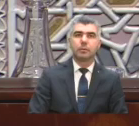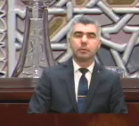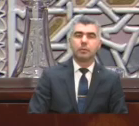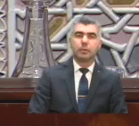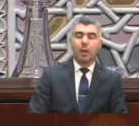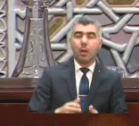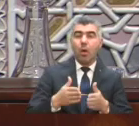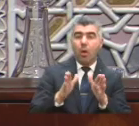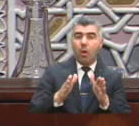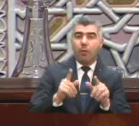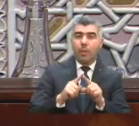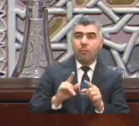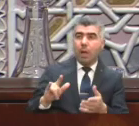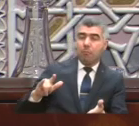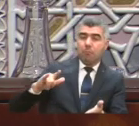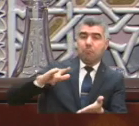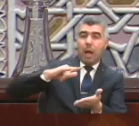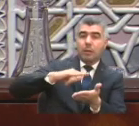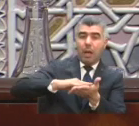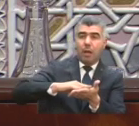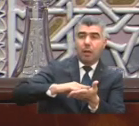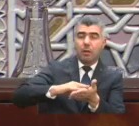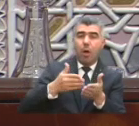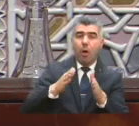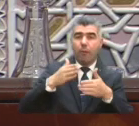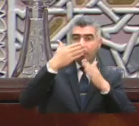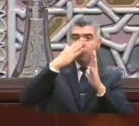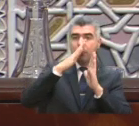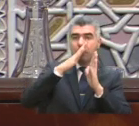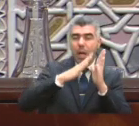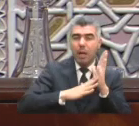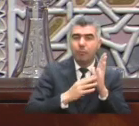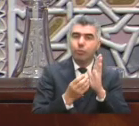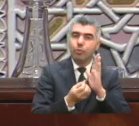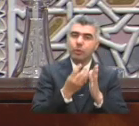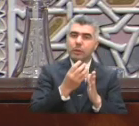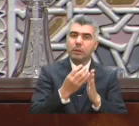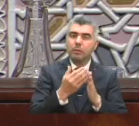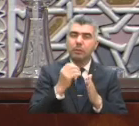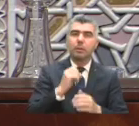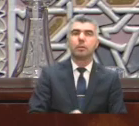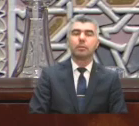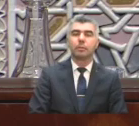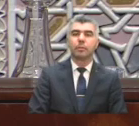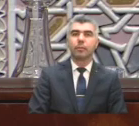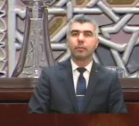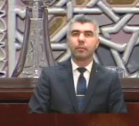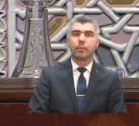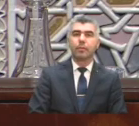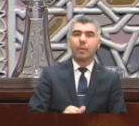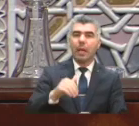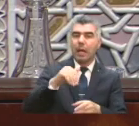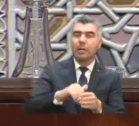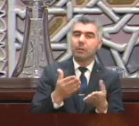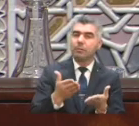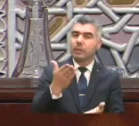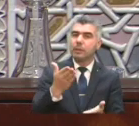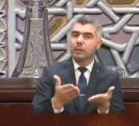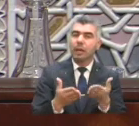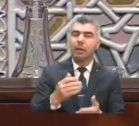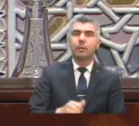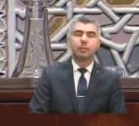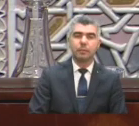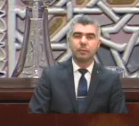فتح المجال الجوي ببعض مطارات المملكة للسيدات والسادة النواب المحترمين من الفريق الاستقلالي للوحدة